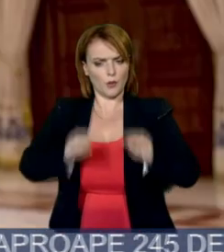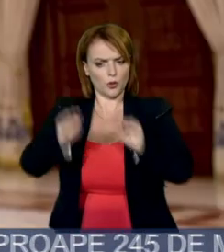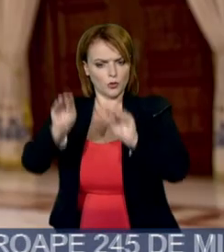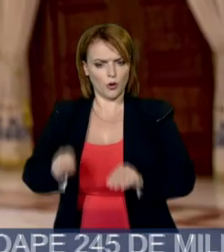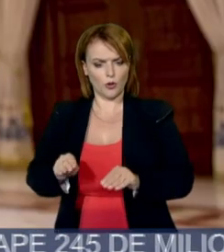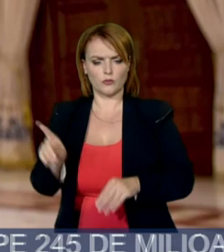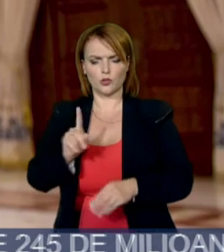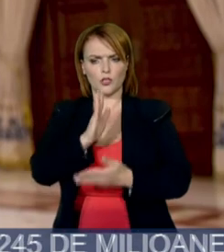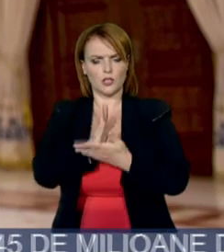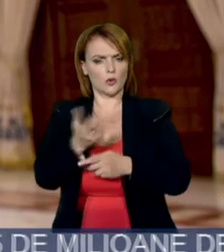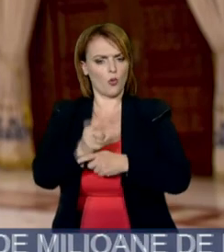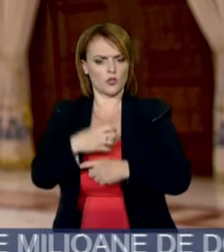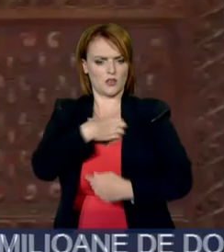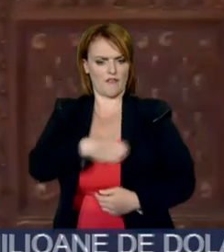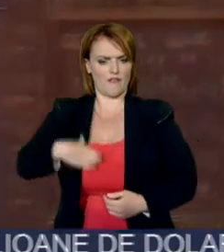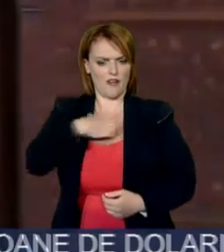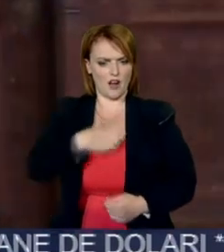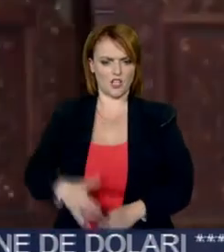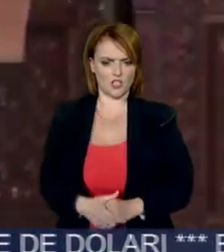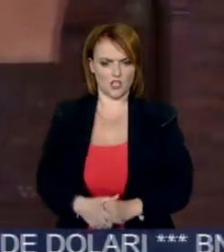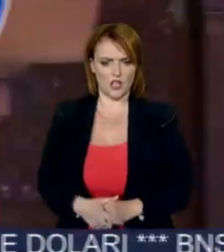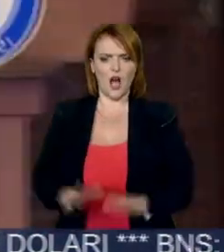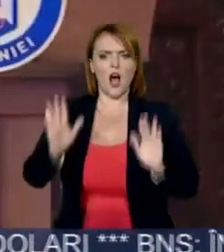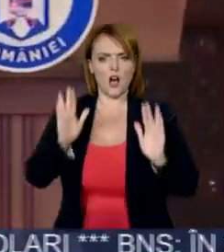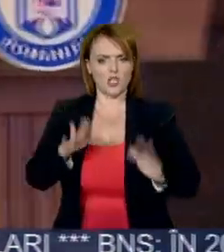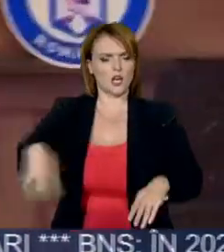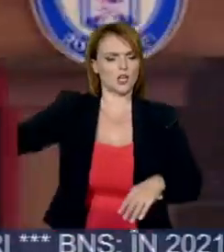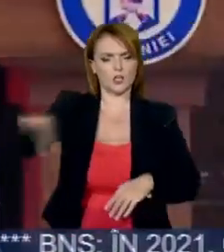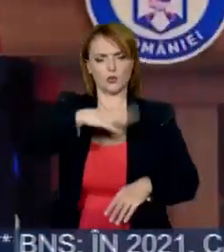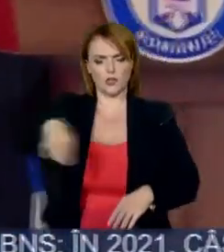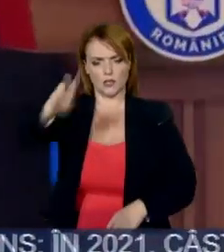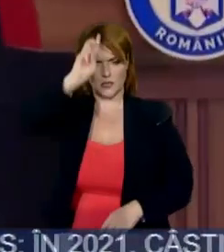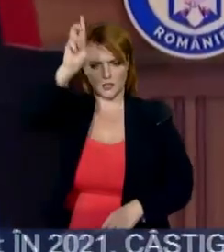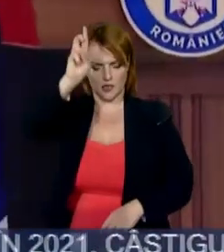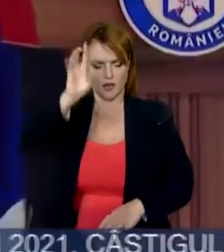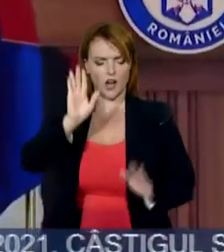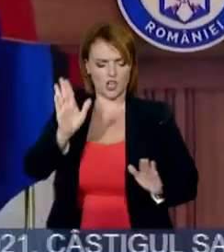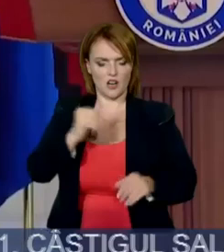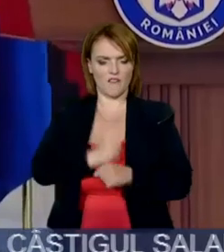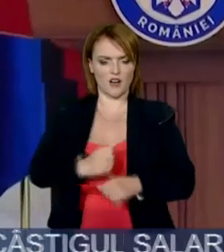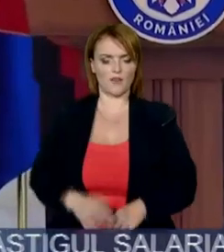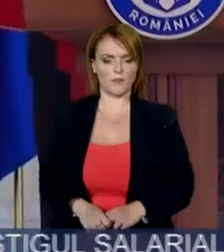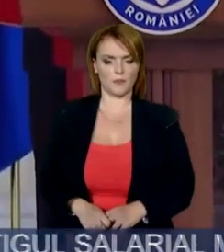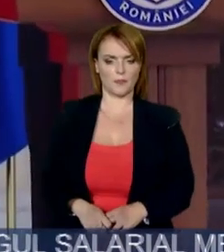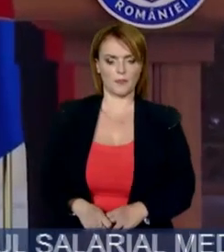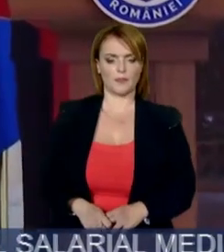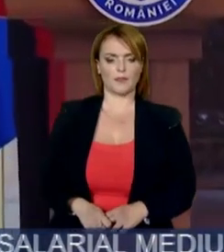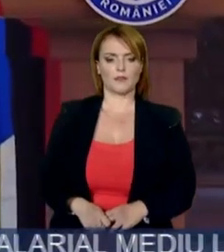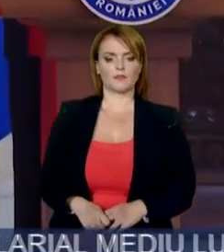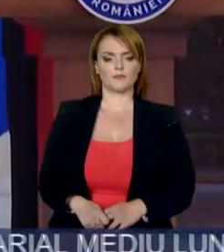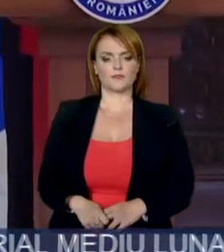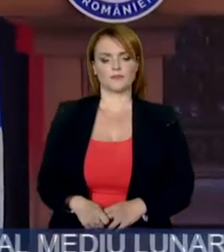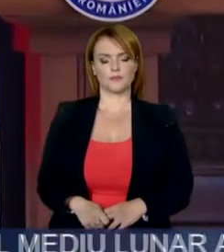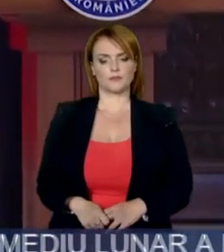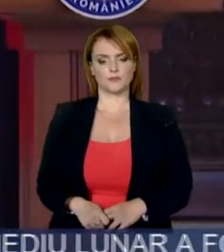esențiale ale relațiilor pe plan extern într-o lume civilizată, afirmă autorul cărții. A apărut odată cu structurarea